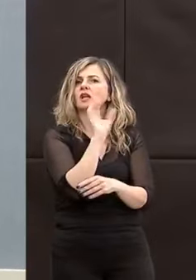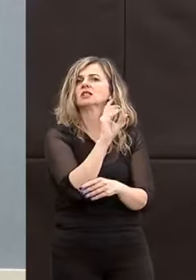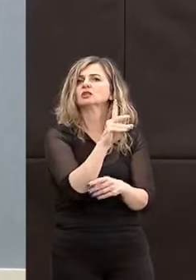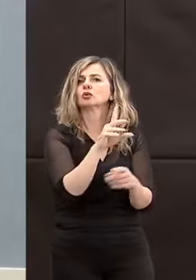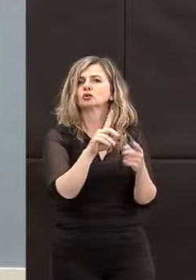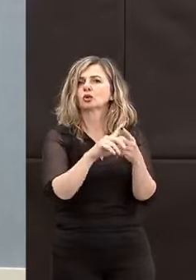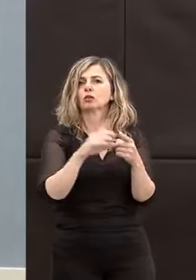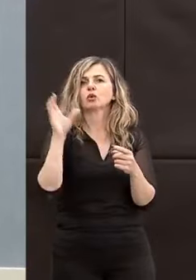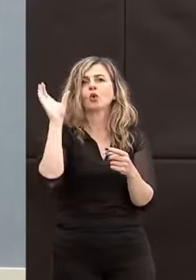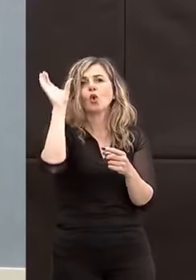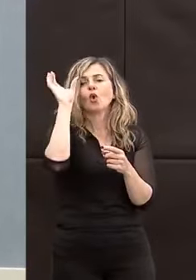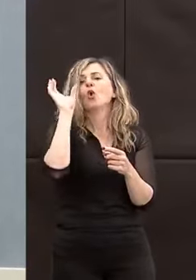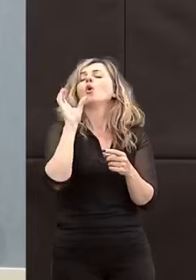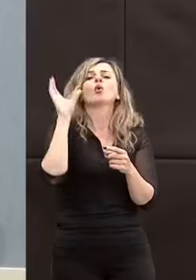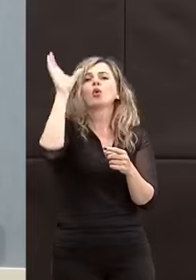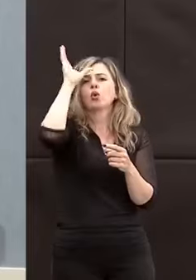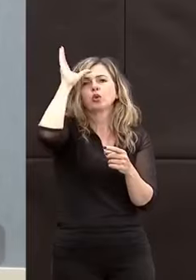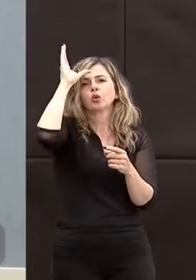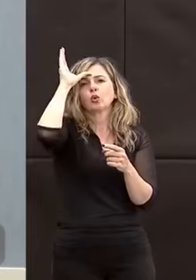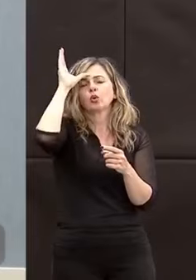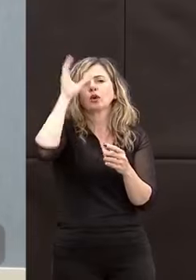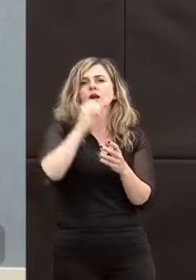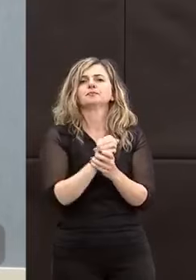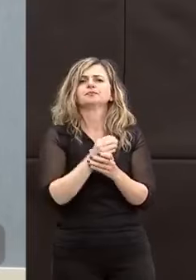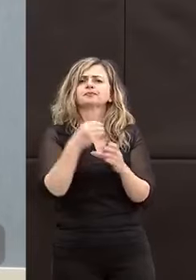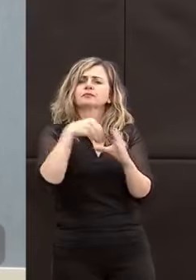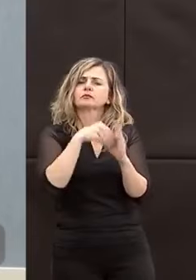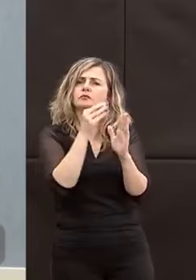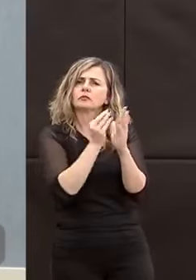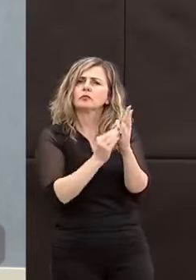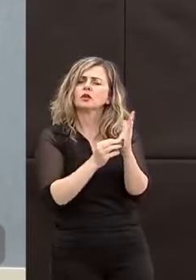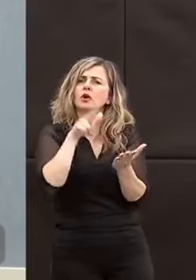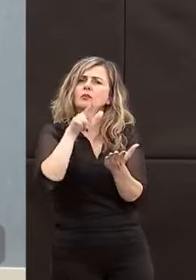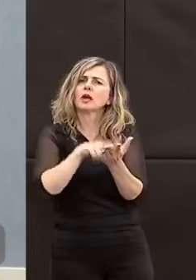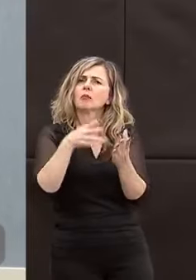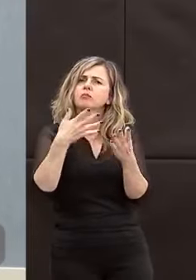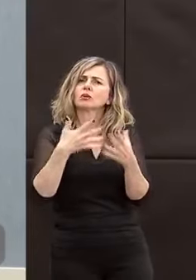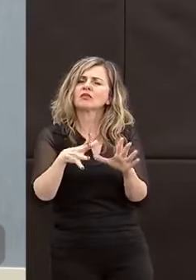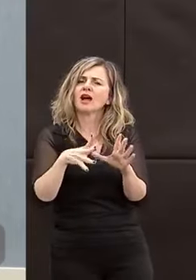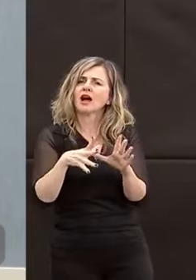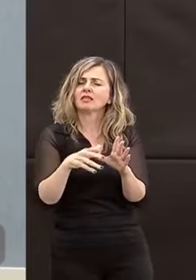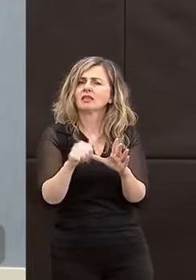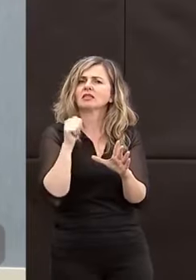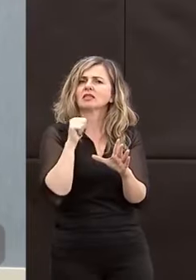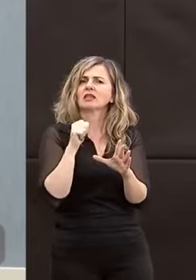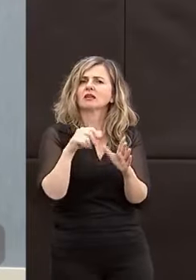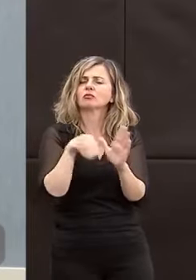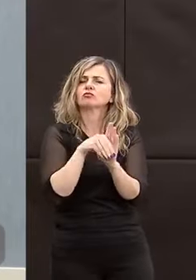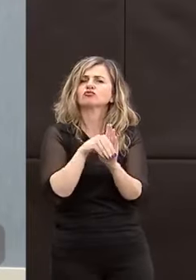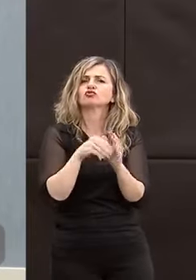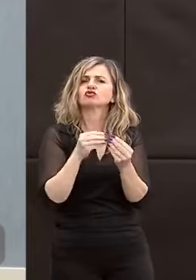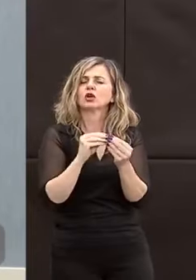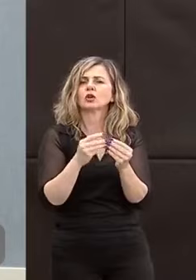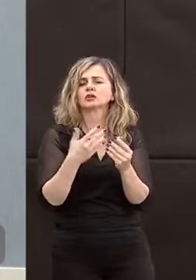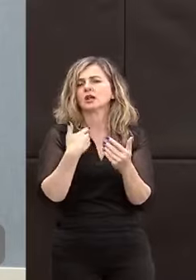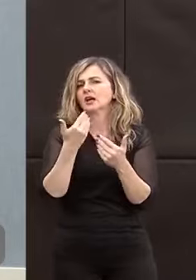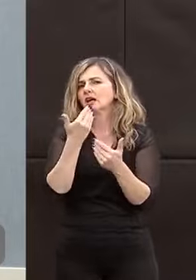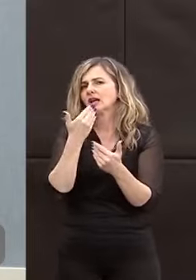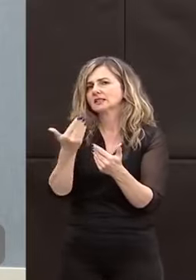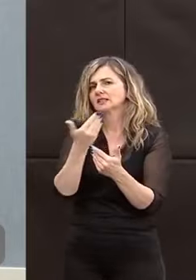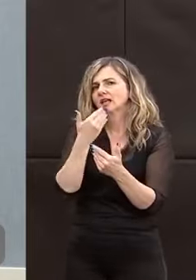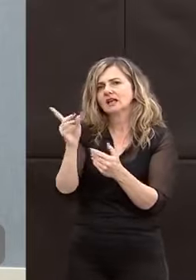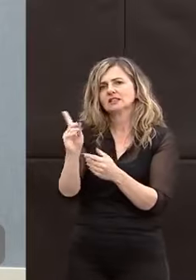cultura che cosa contengono le norme che sono state approvate preliminarmente grazie grazie a giampaolo ovviamente grazie